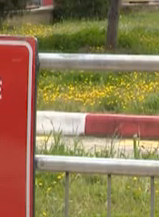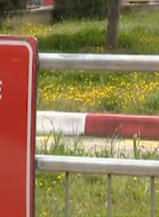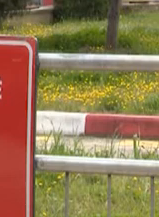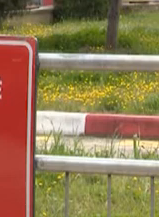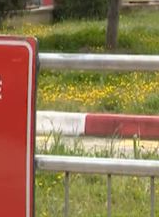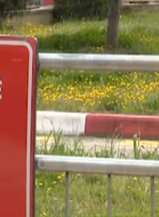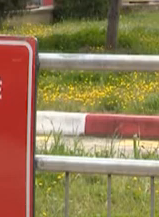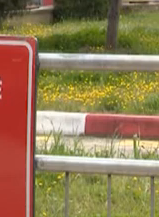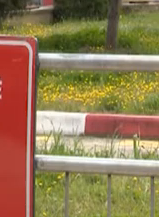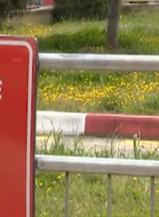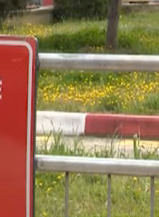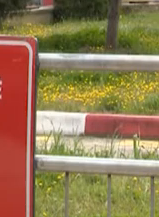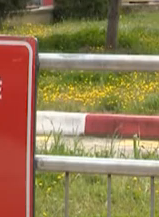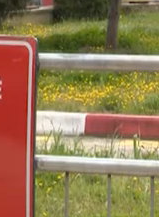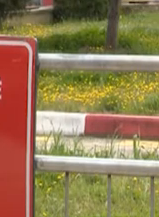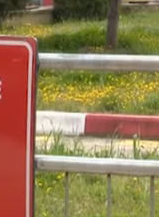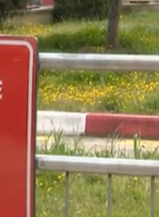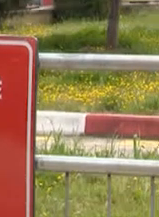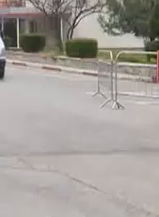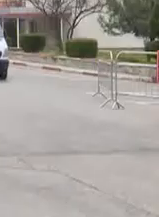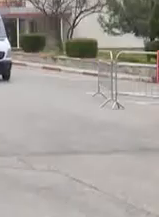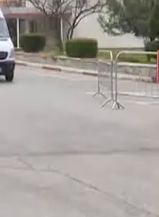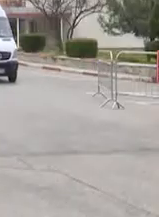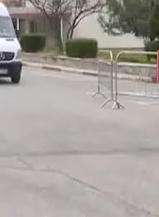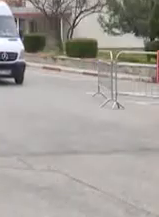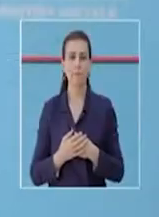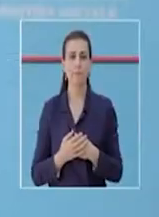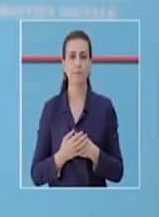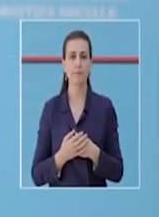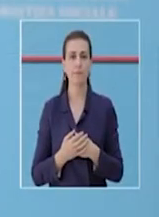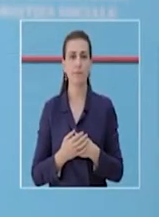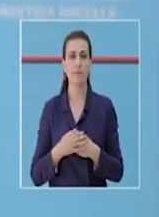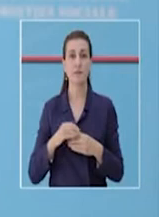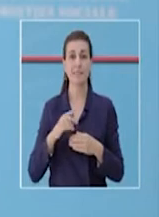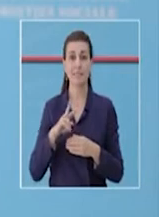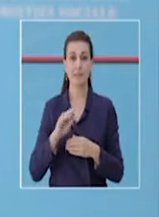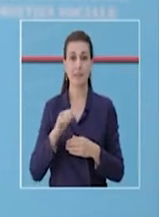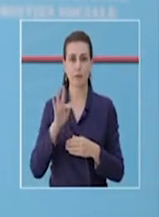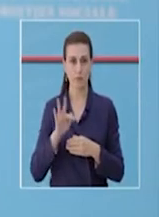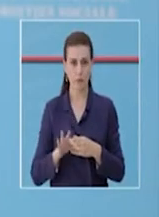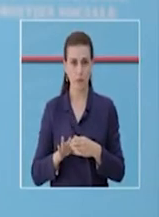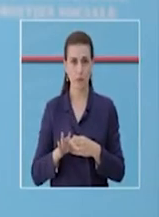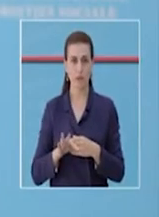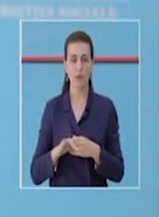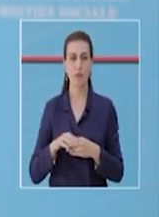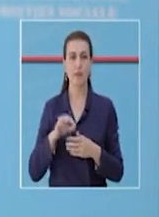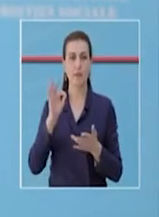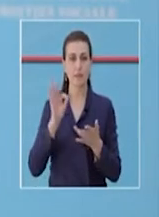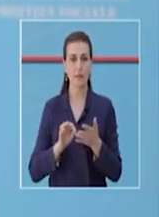6768 raste të dyshuara dhe vetëm 10% e tyre kanë rezultuar pozitiv. Gjatë 24 orëve të fundit janë